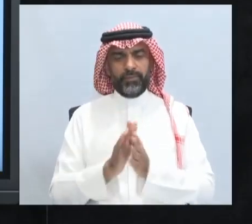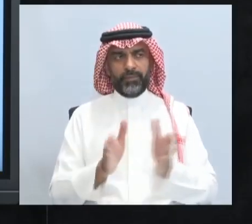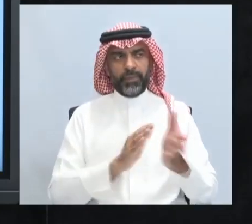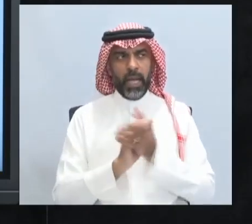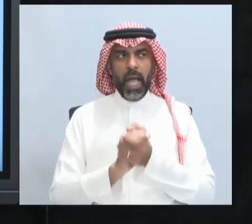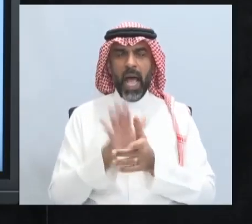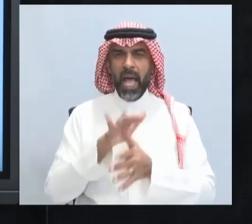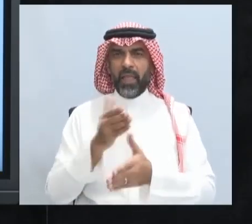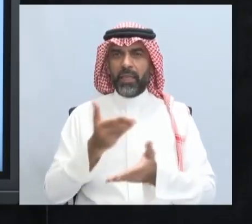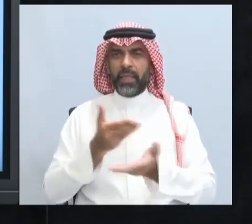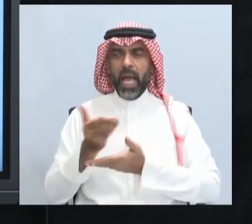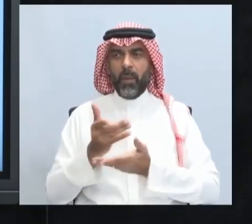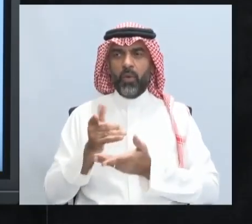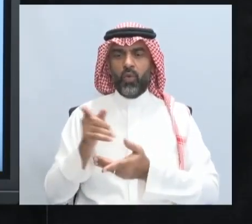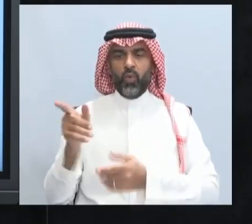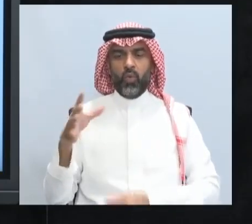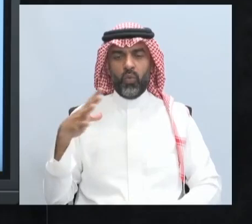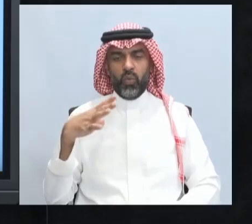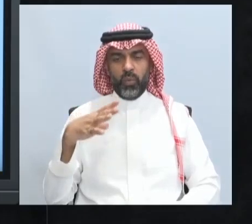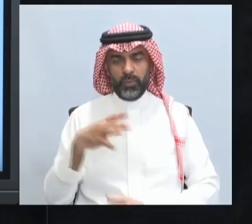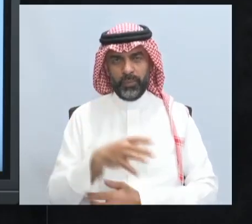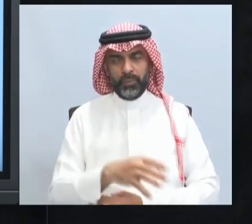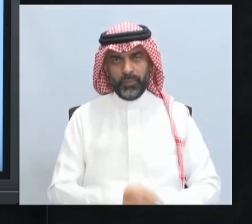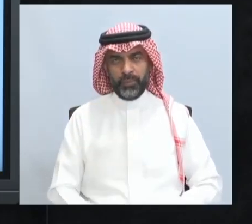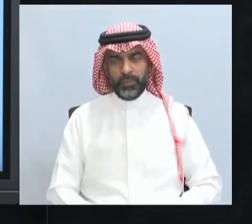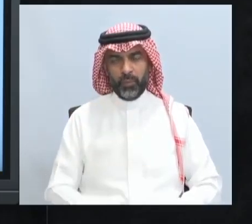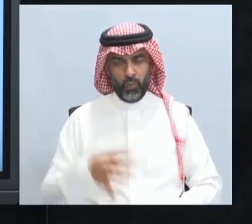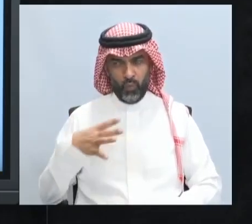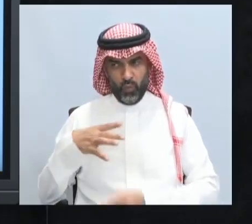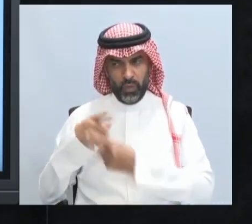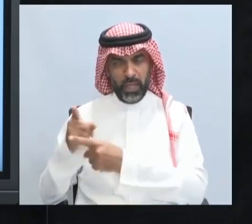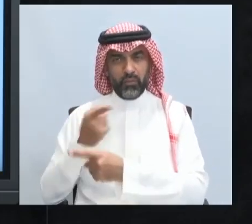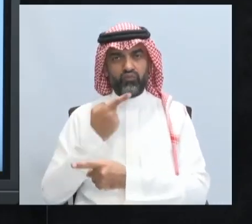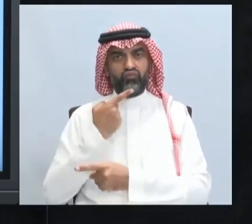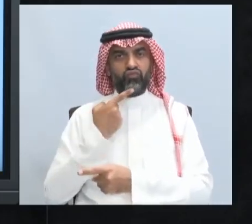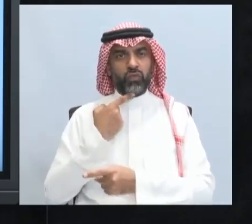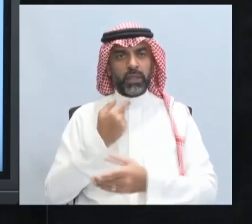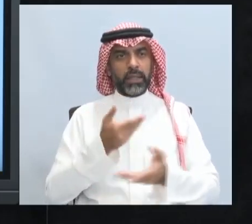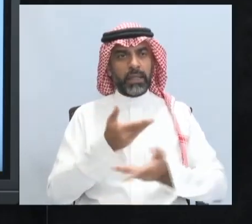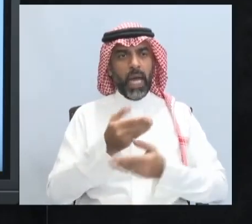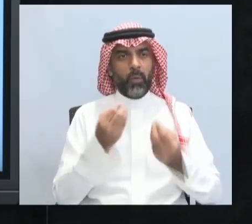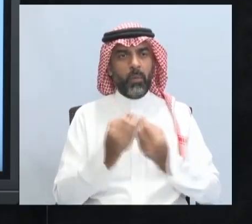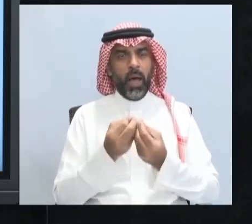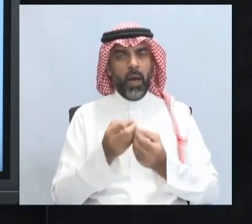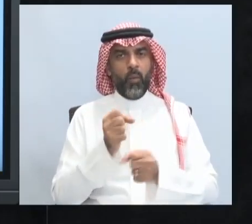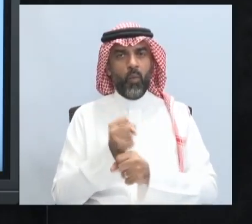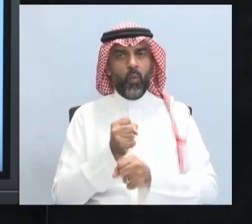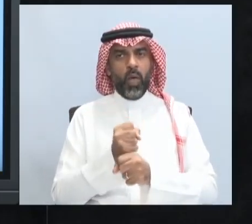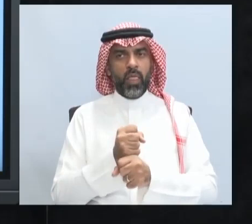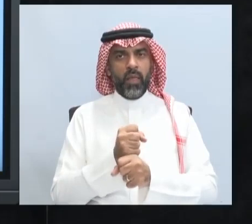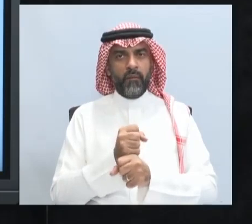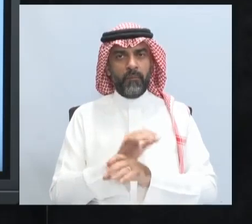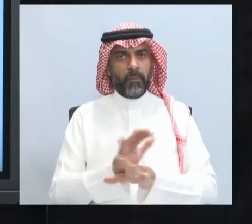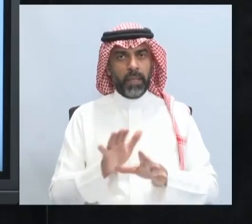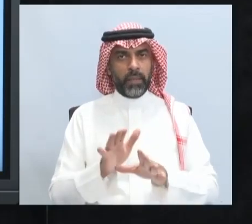التعامل الذي يفضله مع الاخرين قد يكون لدى المدير تعامل مع الموظفين فقط في المنظمه فمثلا قد يكون مدير